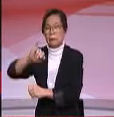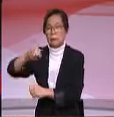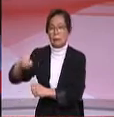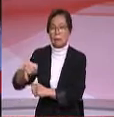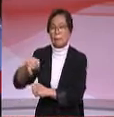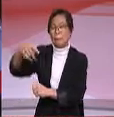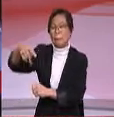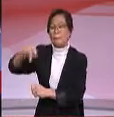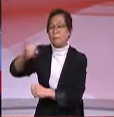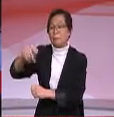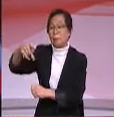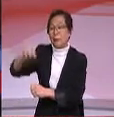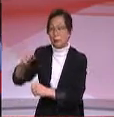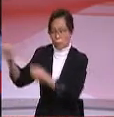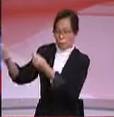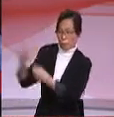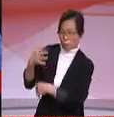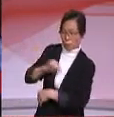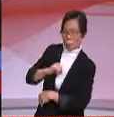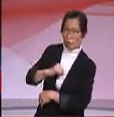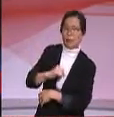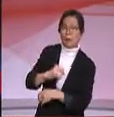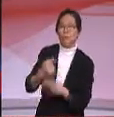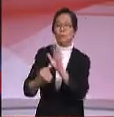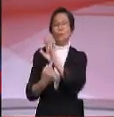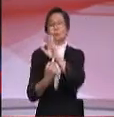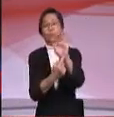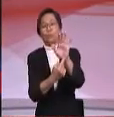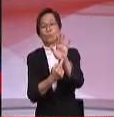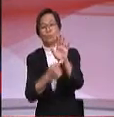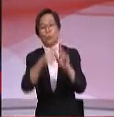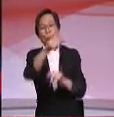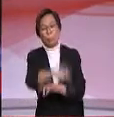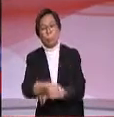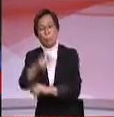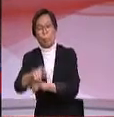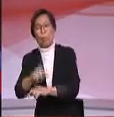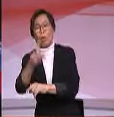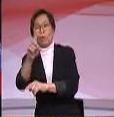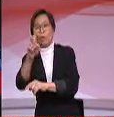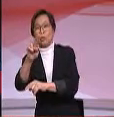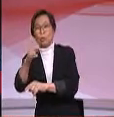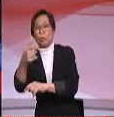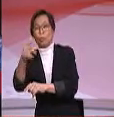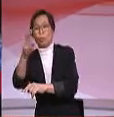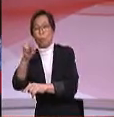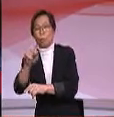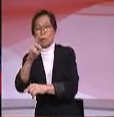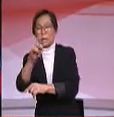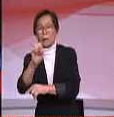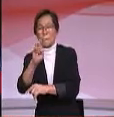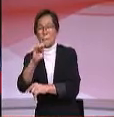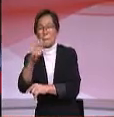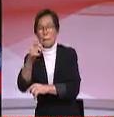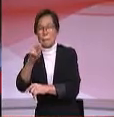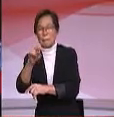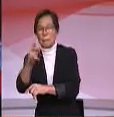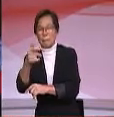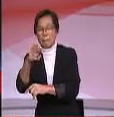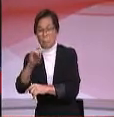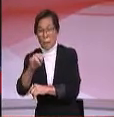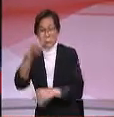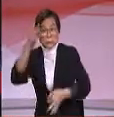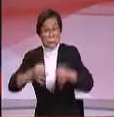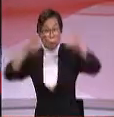Perairan Saliran. Dan ini sedikit gambaran untuk para penduduk di daerah Dungun dan Kemaman, berkemungkinan jika berlaku hujan lebat